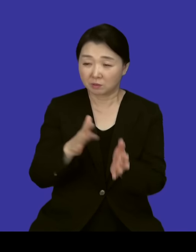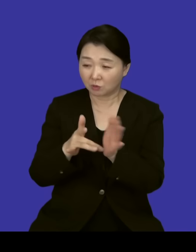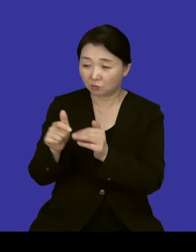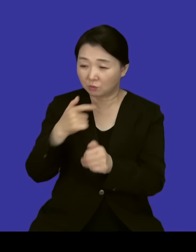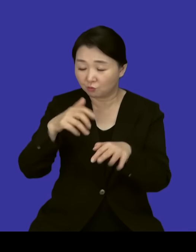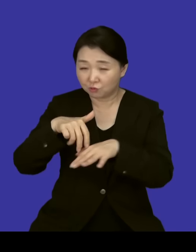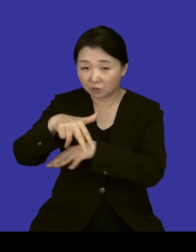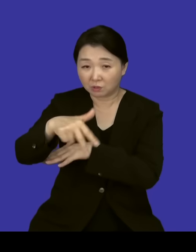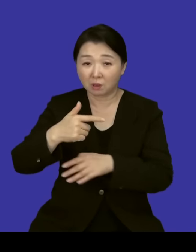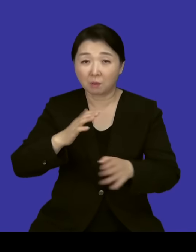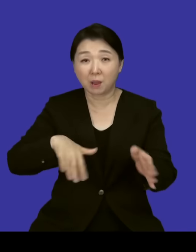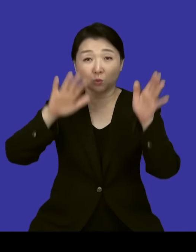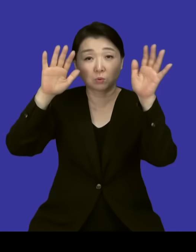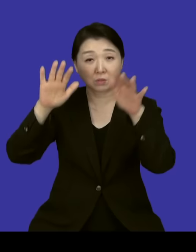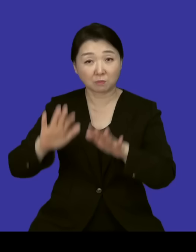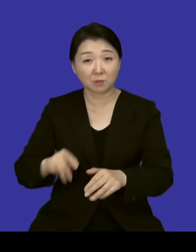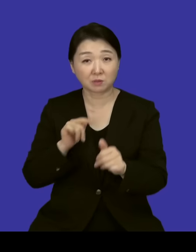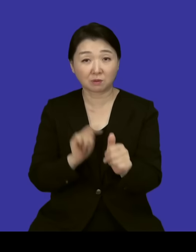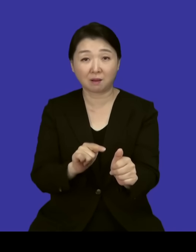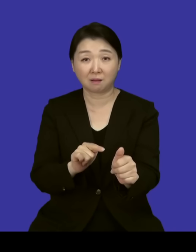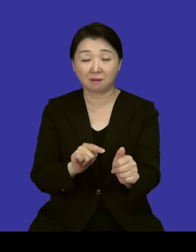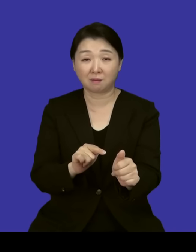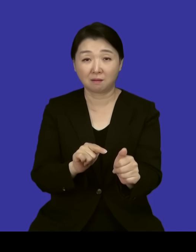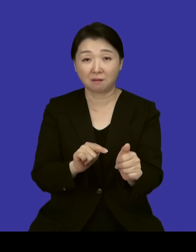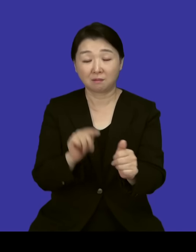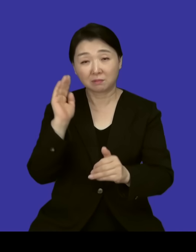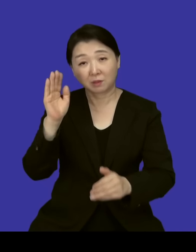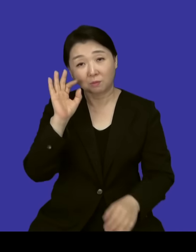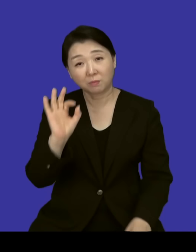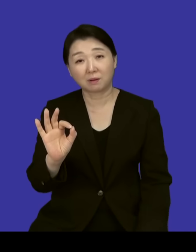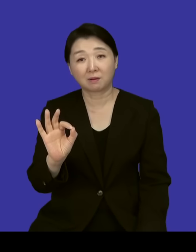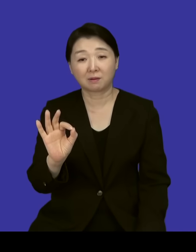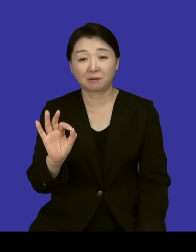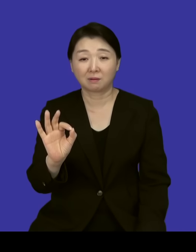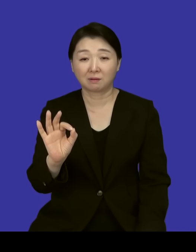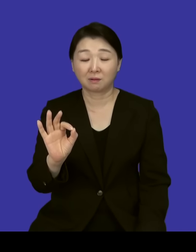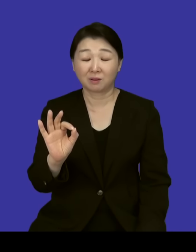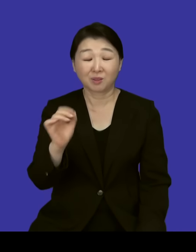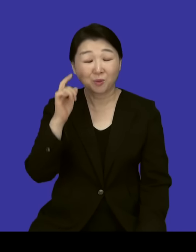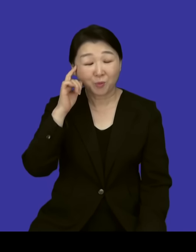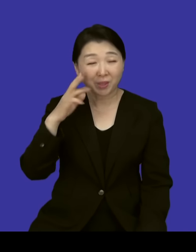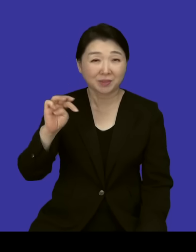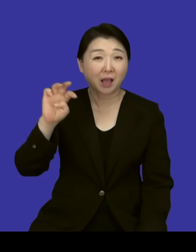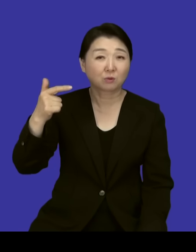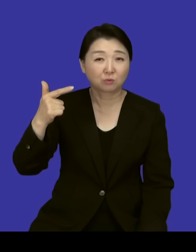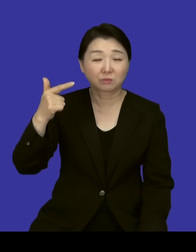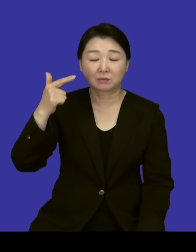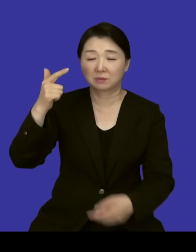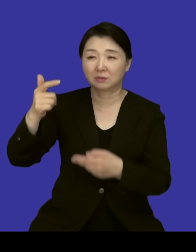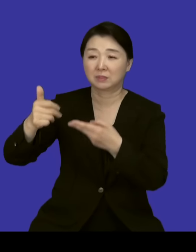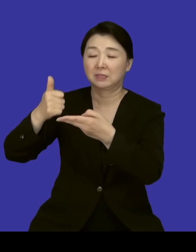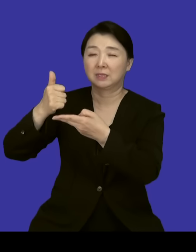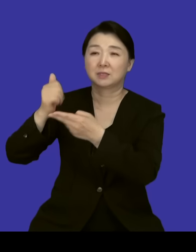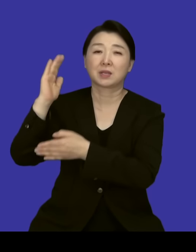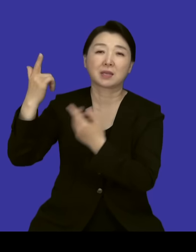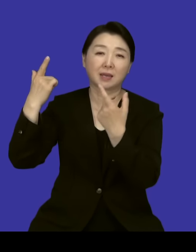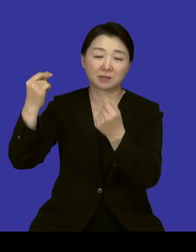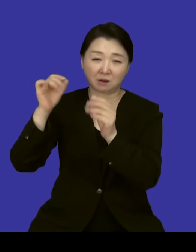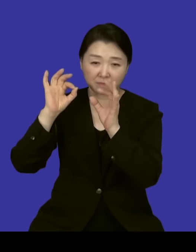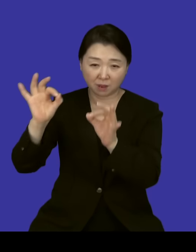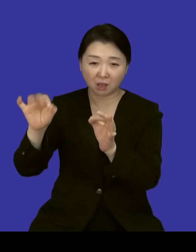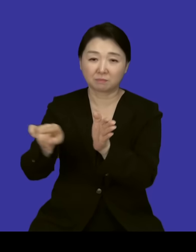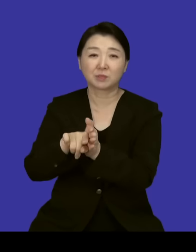파도에 잠잠해져라. 네네네. 네. 그런 얘기들은 정말 뭐 당군 신앙처럼 와닿았으니까 네.